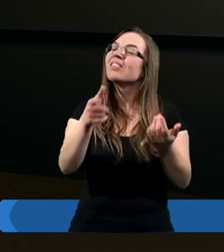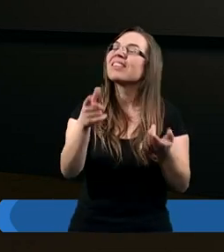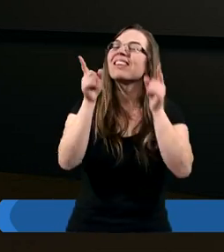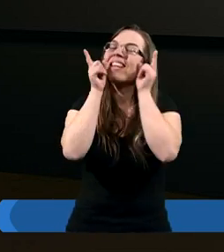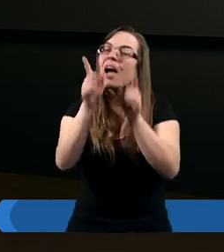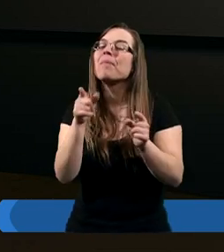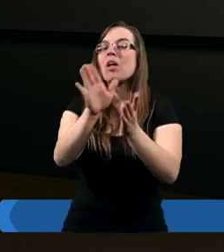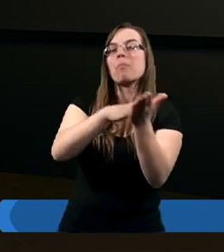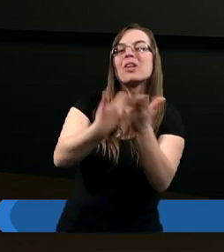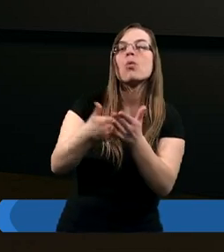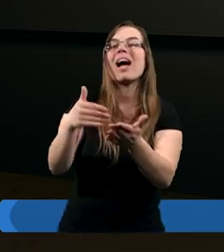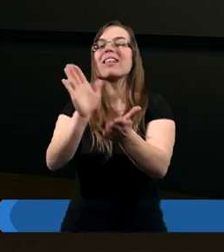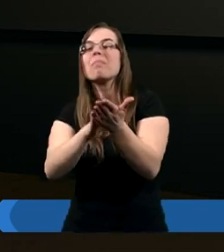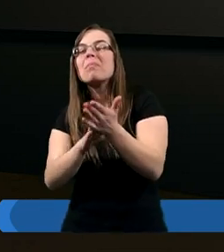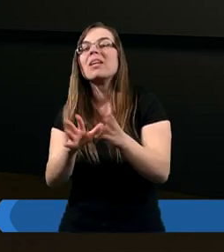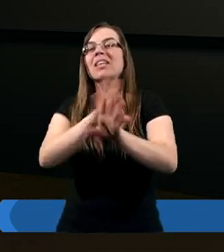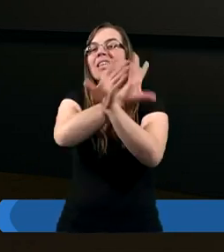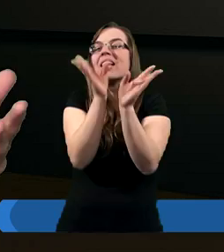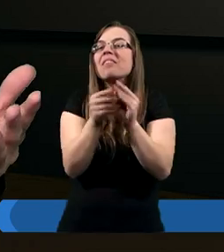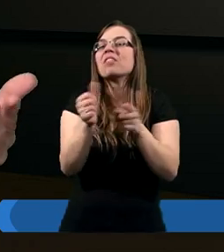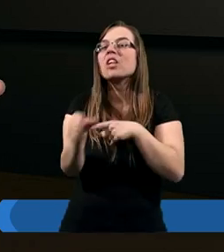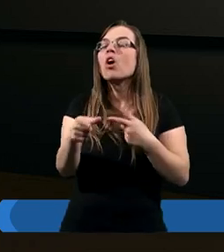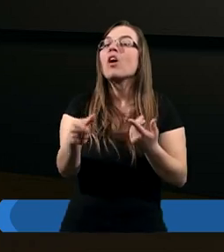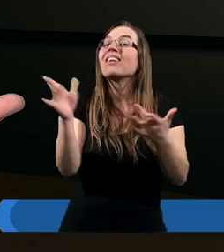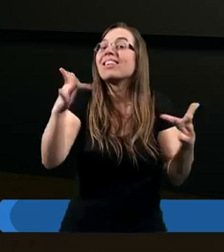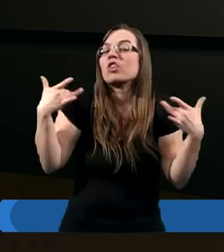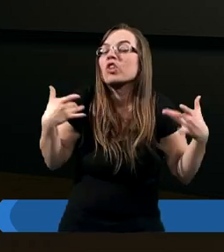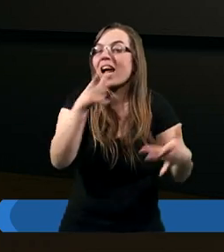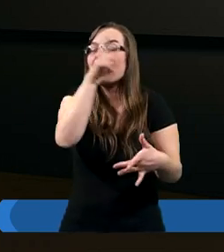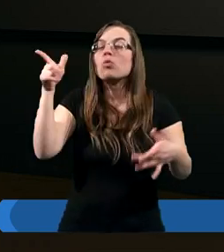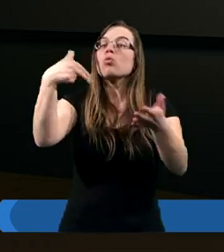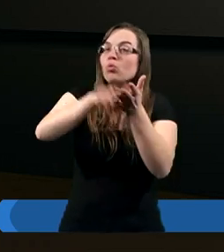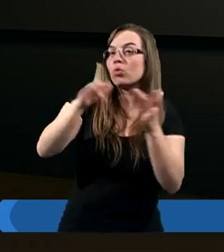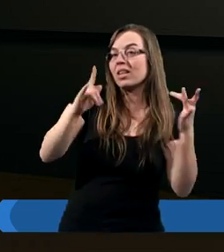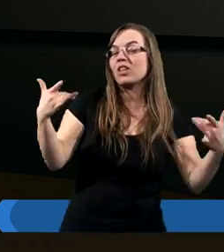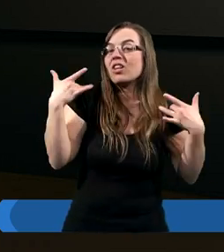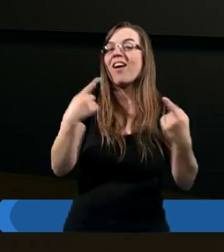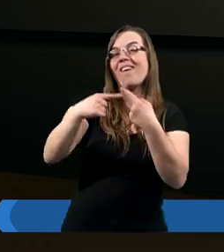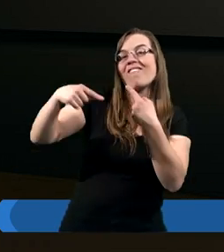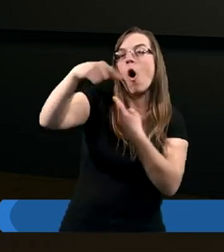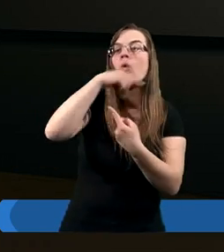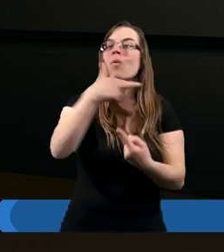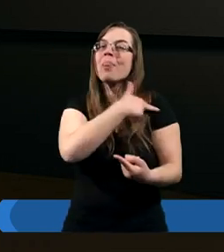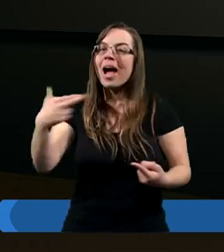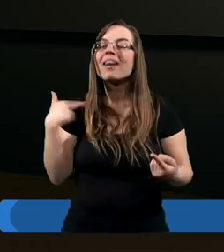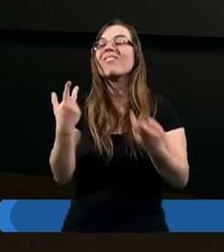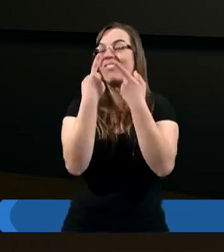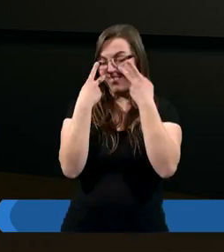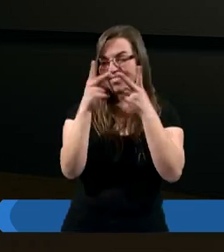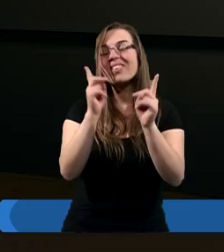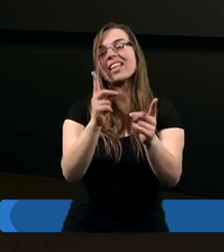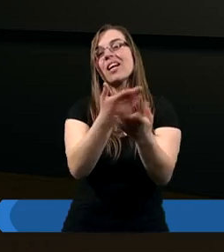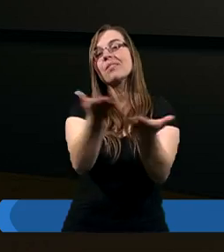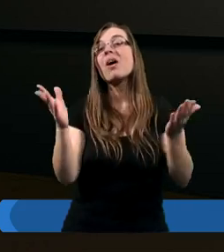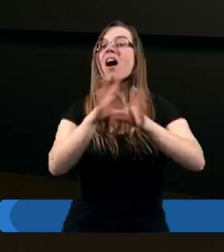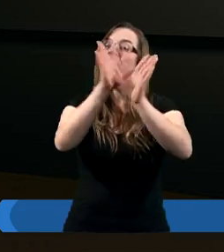tak naprawdę i przykłady biblijne, ale przykłady z życia ludzi, którzy czasami żyją wokół nas, widać,